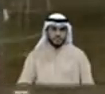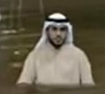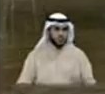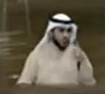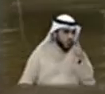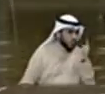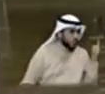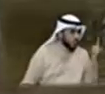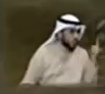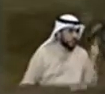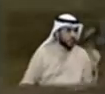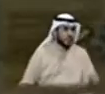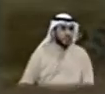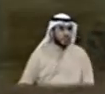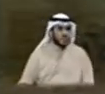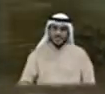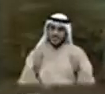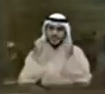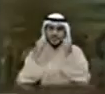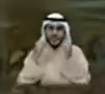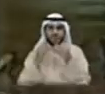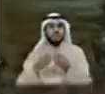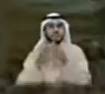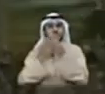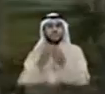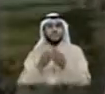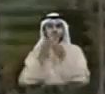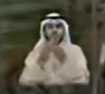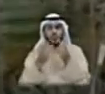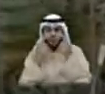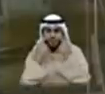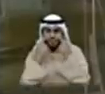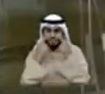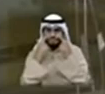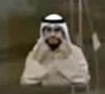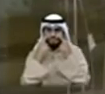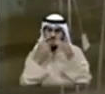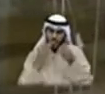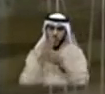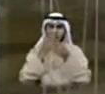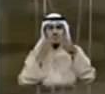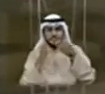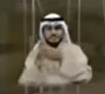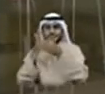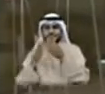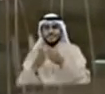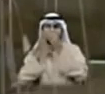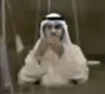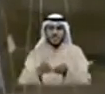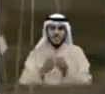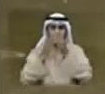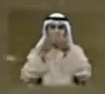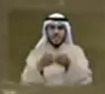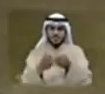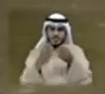باحثو المعهد قاموا بجمع بيانات للموقع إضافة إلى استخدام نماذج للمرسى والذي تم بناؤه في مختبرات